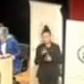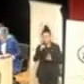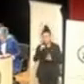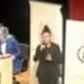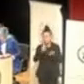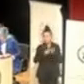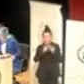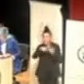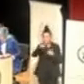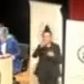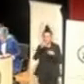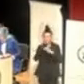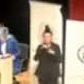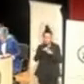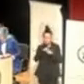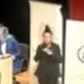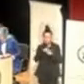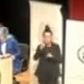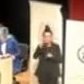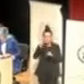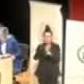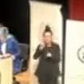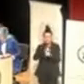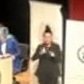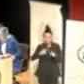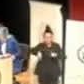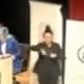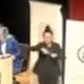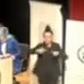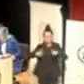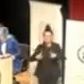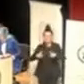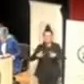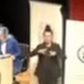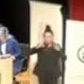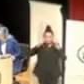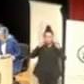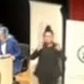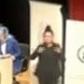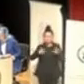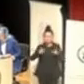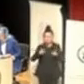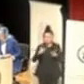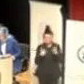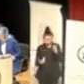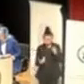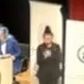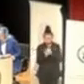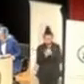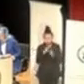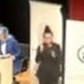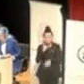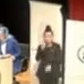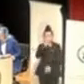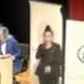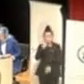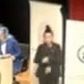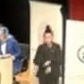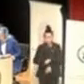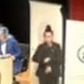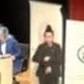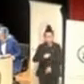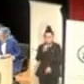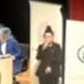üyelerimiz için Taş Plaklar Radyosu oluşturduk. Burada da amacımız müzik ruhun gıdasıdır